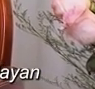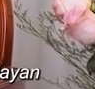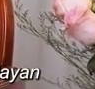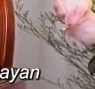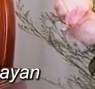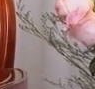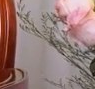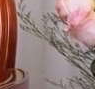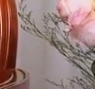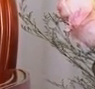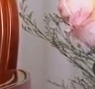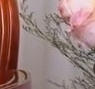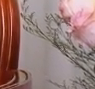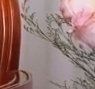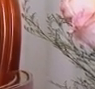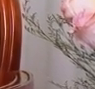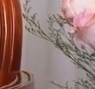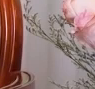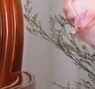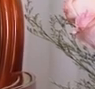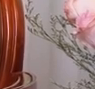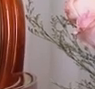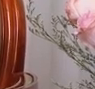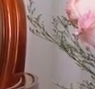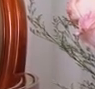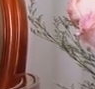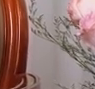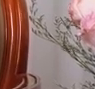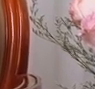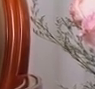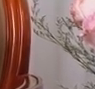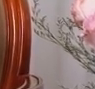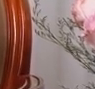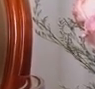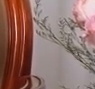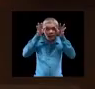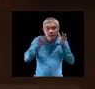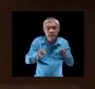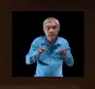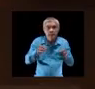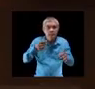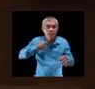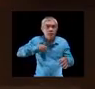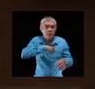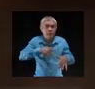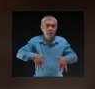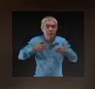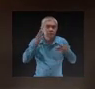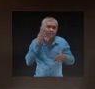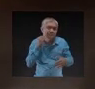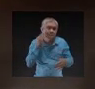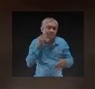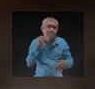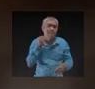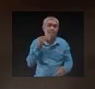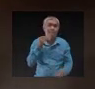nasa laylayan, gigising tayo sa kulay rosas na bukas.